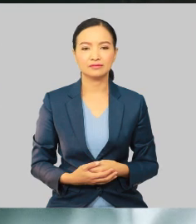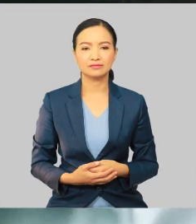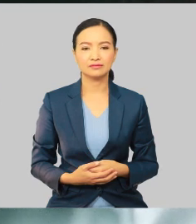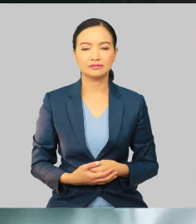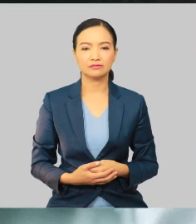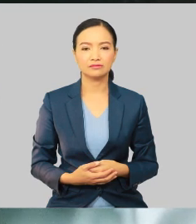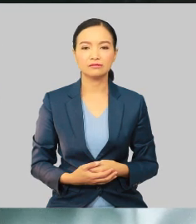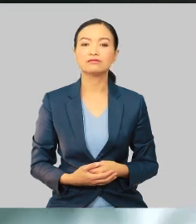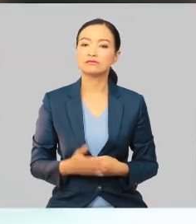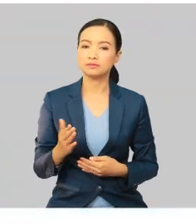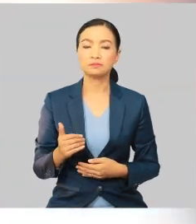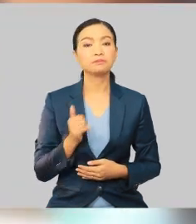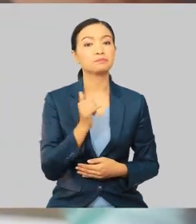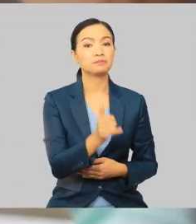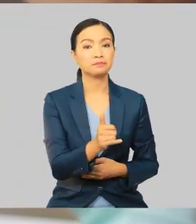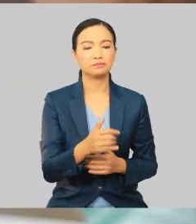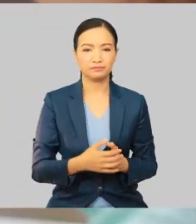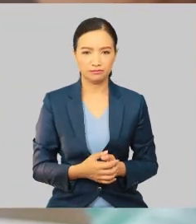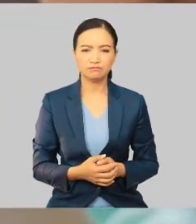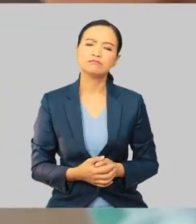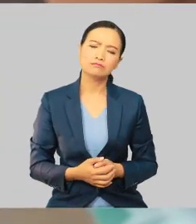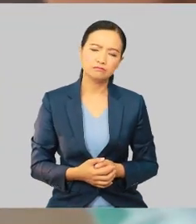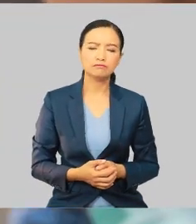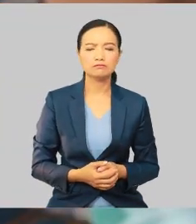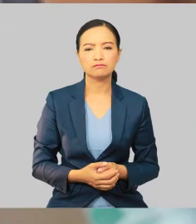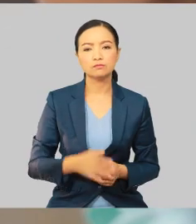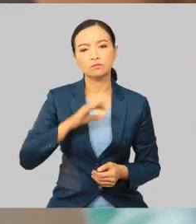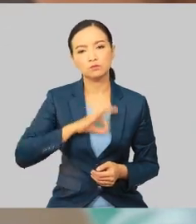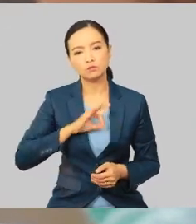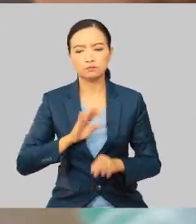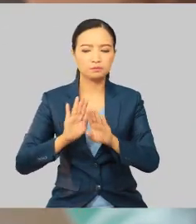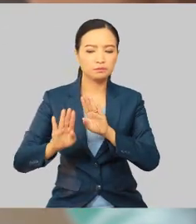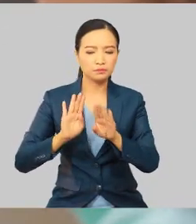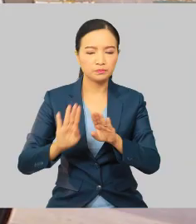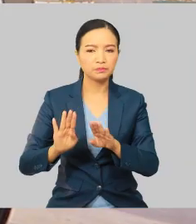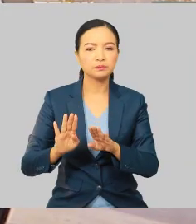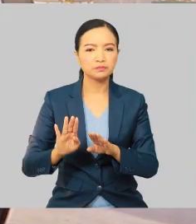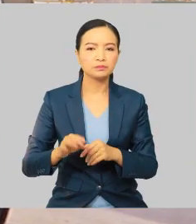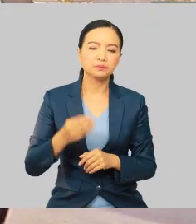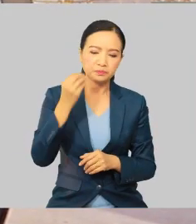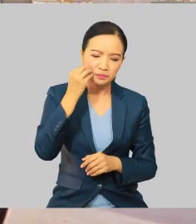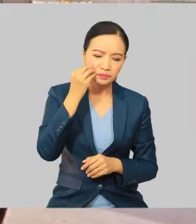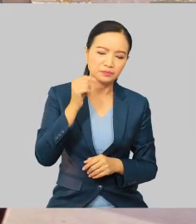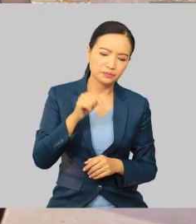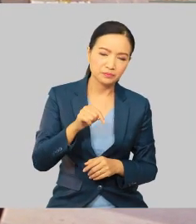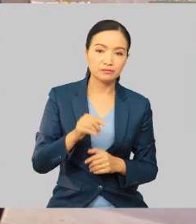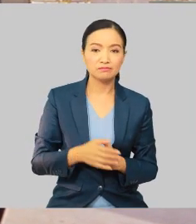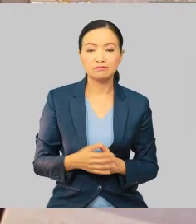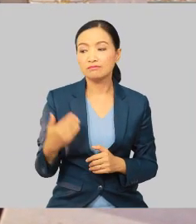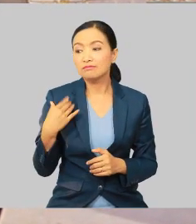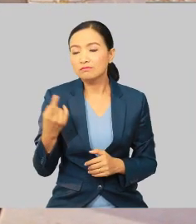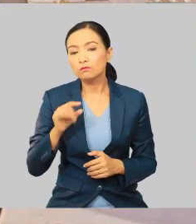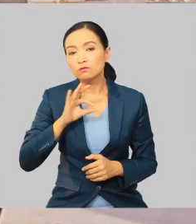ยกตัวอย่างอย่างญี่ปุ่นที่ไปมาแน่นอนว่ามันอาจจะต้องมีความรู้สึกหรือว่าเทียบเคียงบ้านเรามันมีมุมไหนบ้